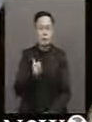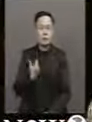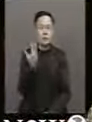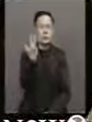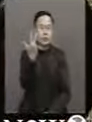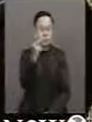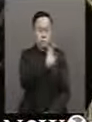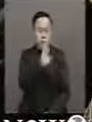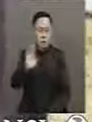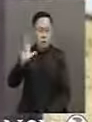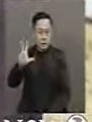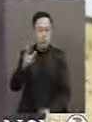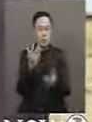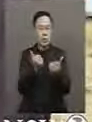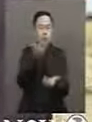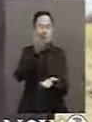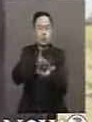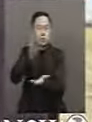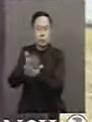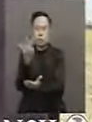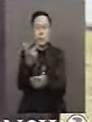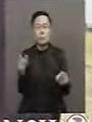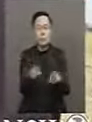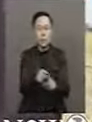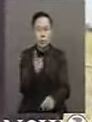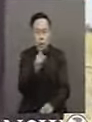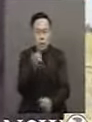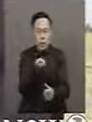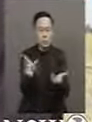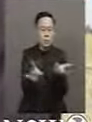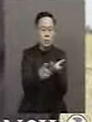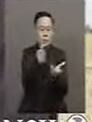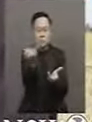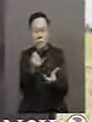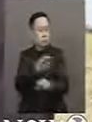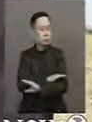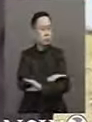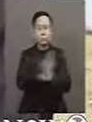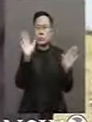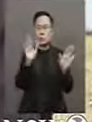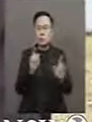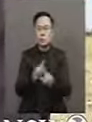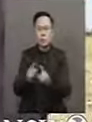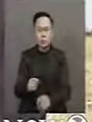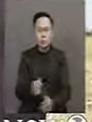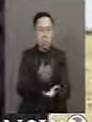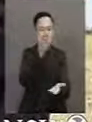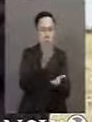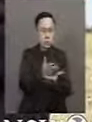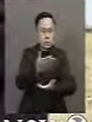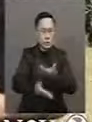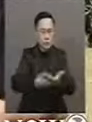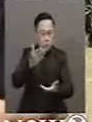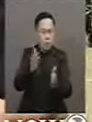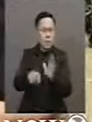3รายในพื้นที่ตอนนี้เขาหยุดรับซื้อข้าวไม่ว่าจะเป็นค่าวคุณภาพดีหรือคุณภาพที่เกรดลองลงมาก็ตามตอนนี้หยุดรับ